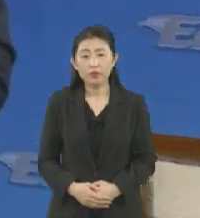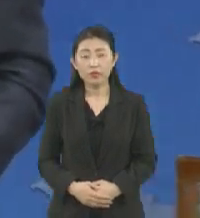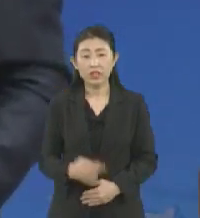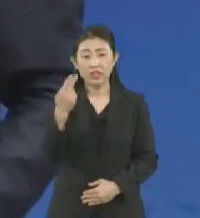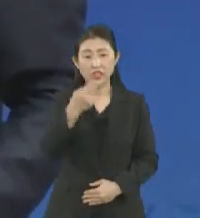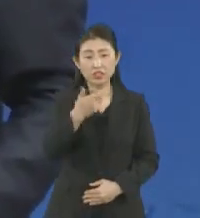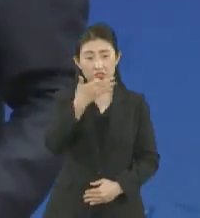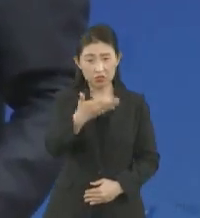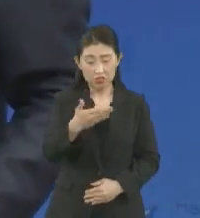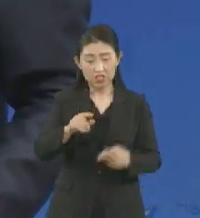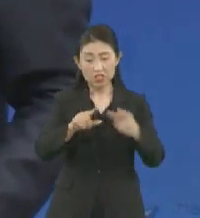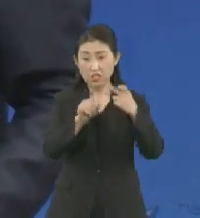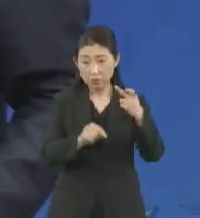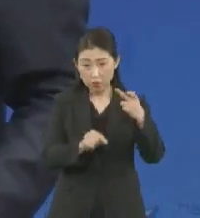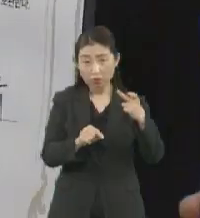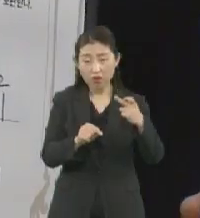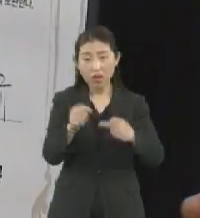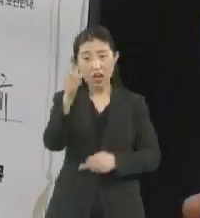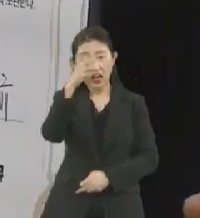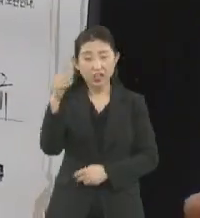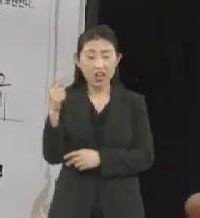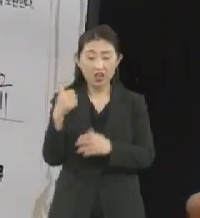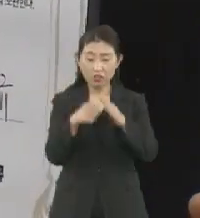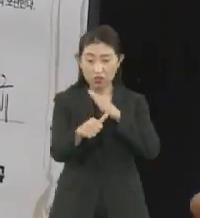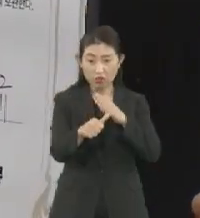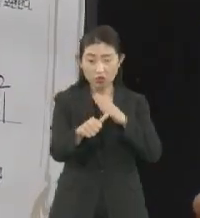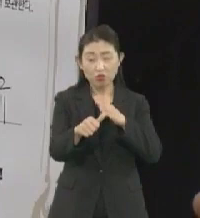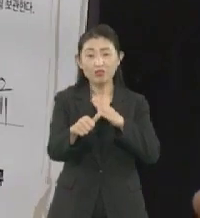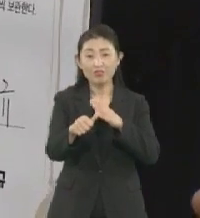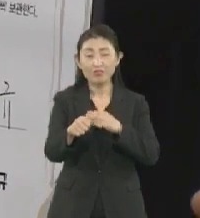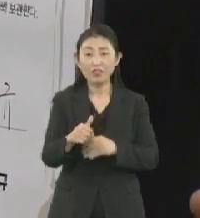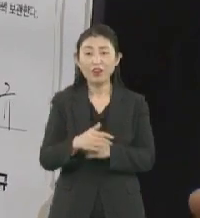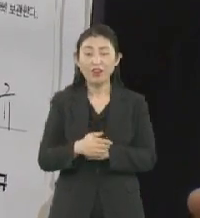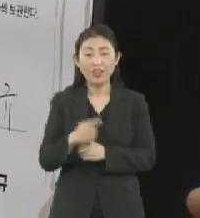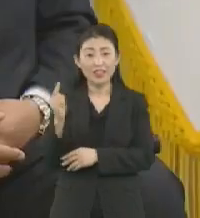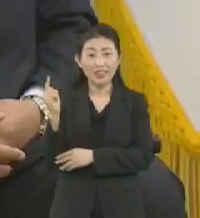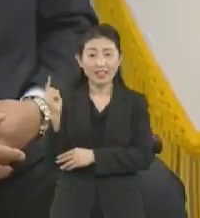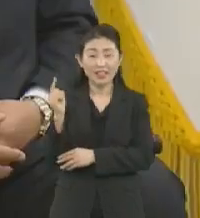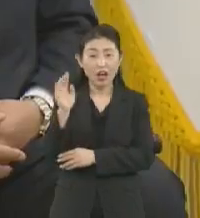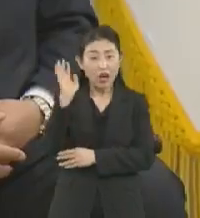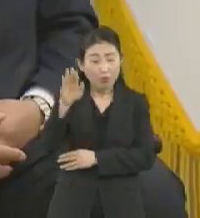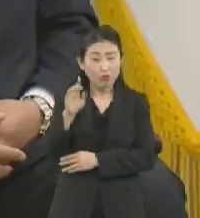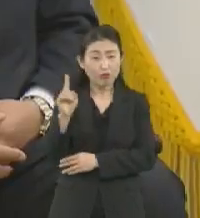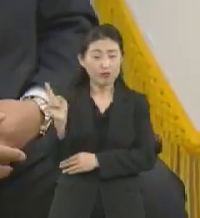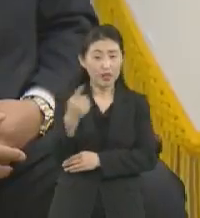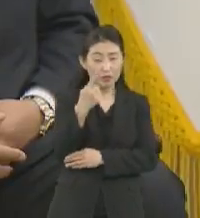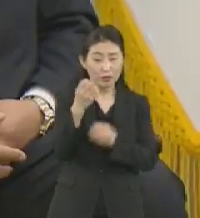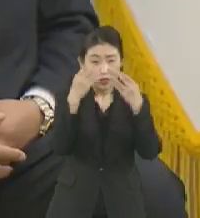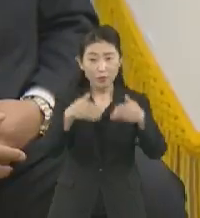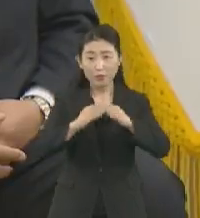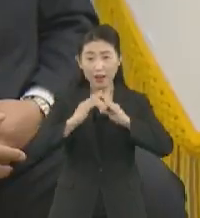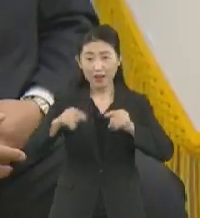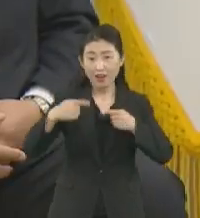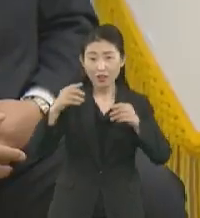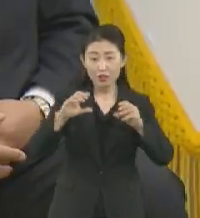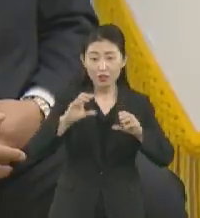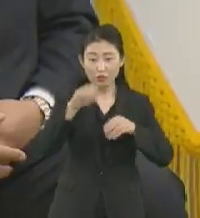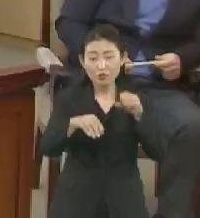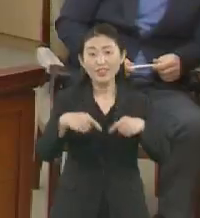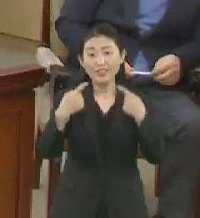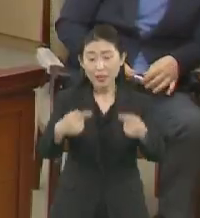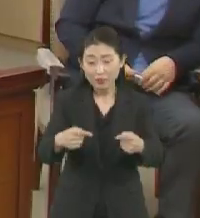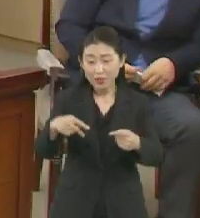지난 2019년 12월 당시 한화이글스 선수 자격으로 베이스볼 드림파크 투자협약식에 참석했던 송광민 전